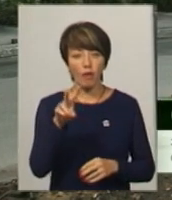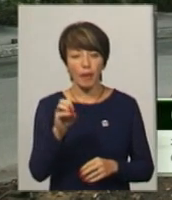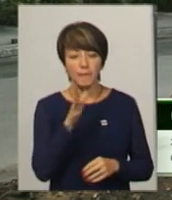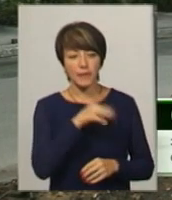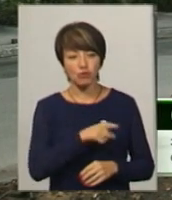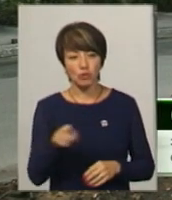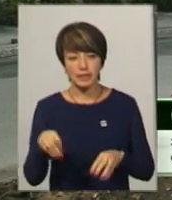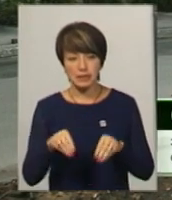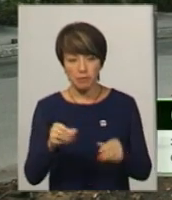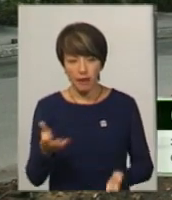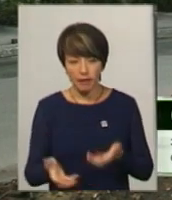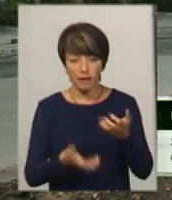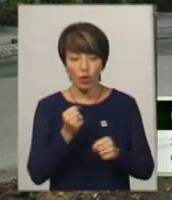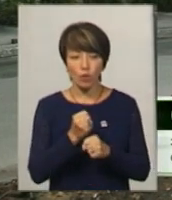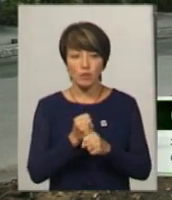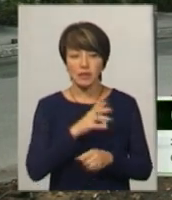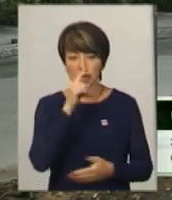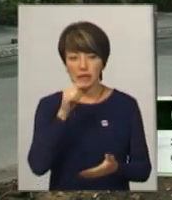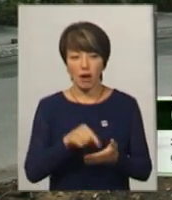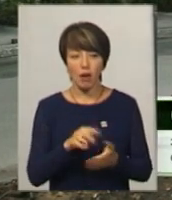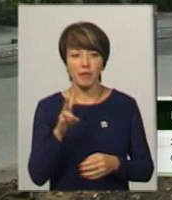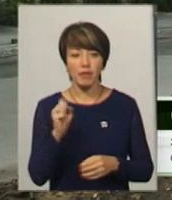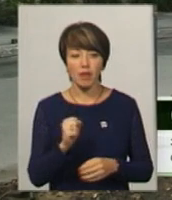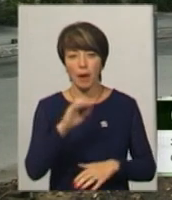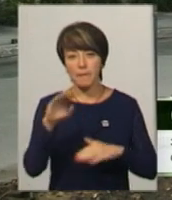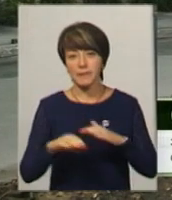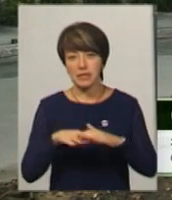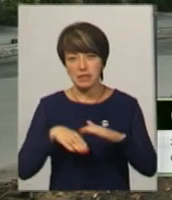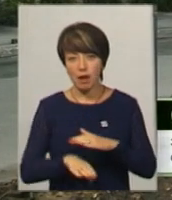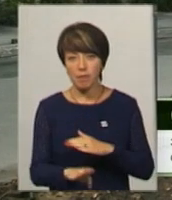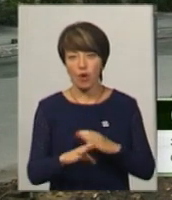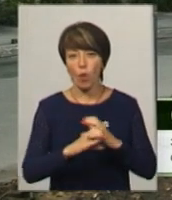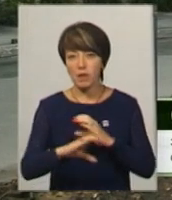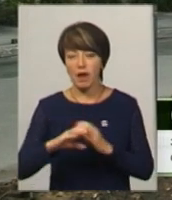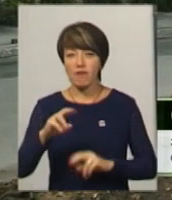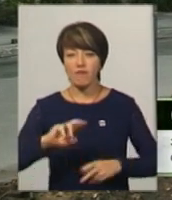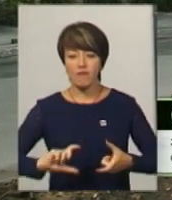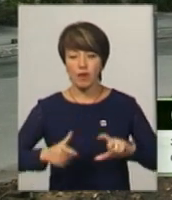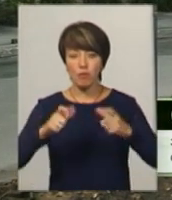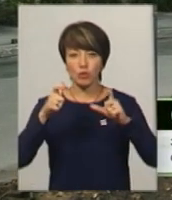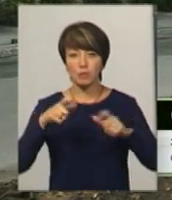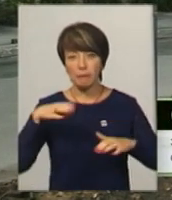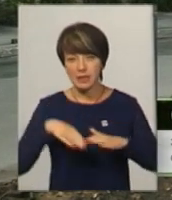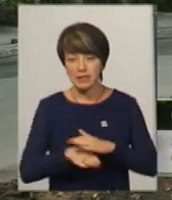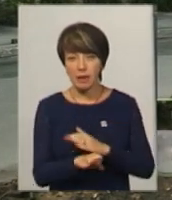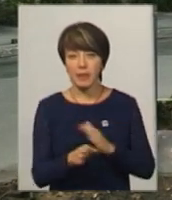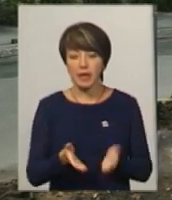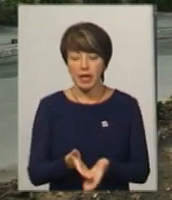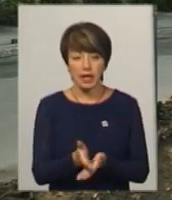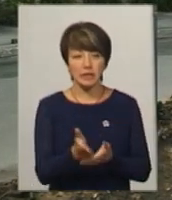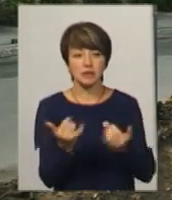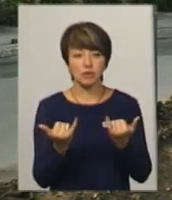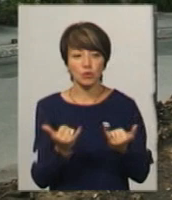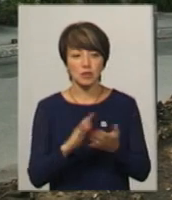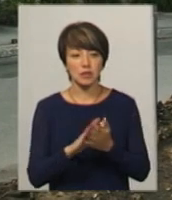час земляних робіт було натраплено на підземні комунікації вимурований підземний хід. Ось станом на сьогодні